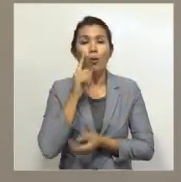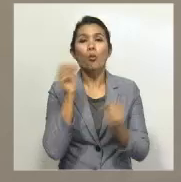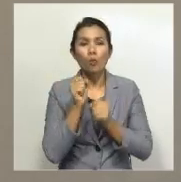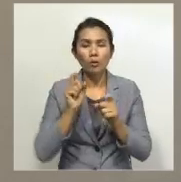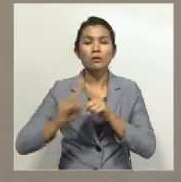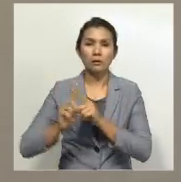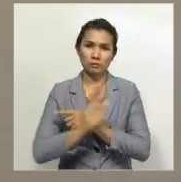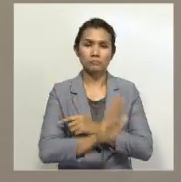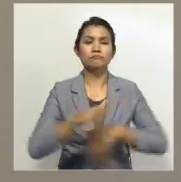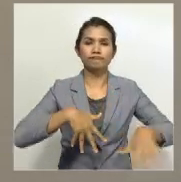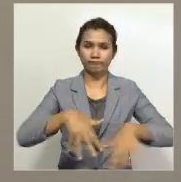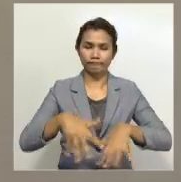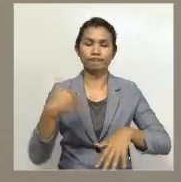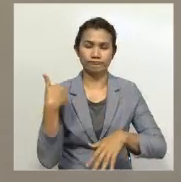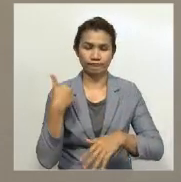ของประชาชนนะครับ